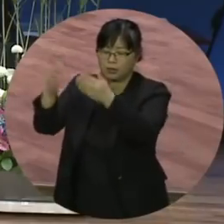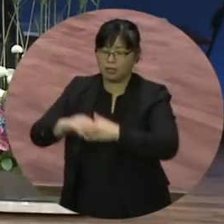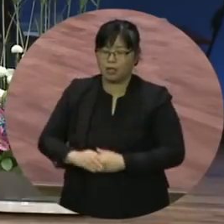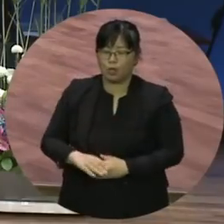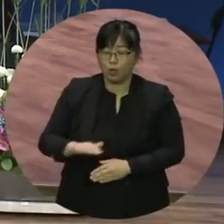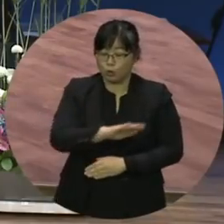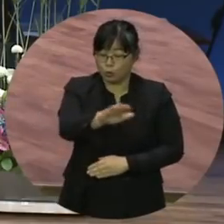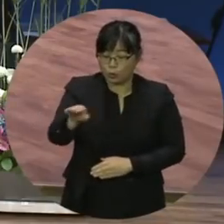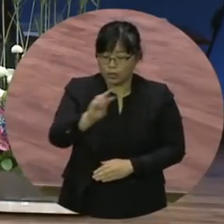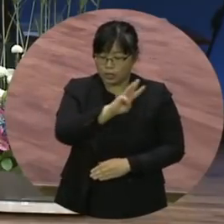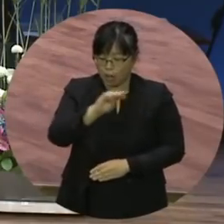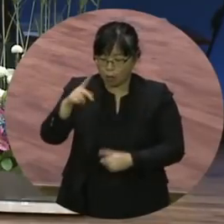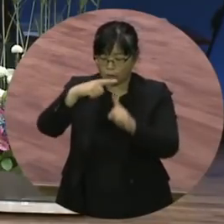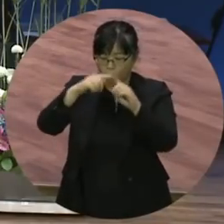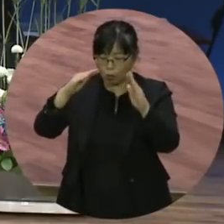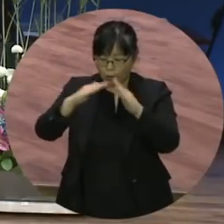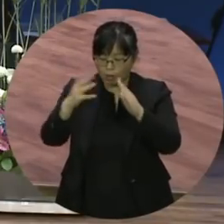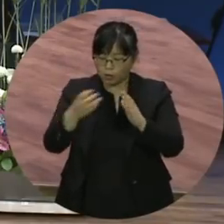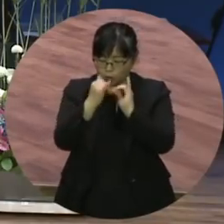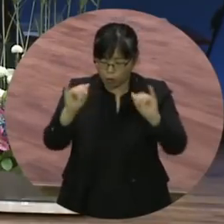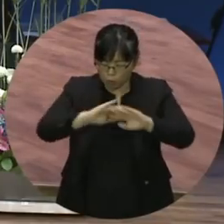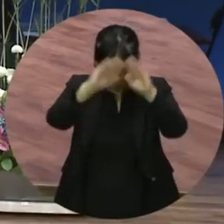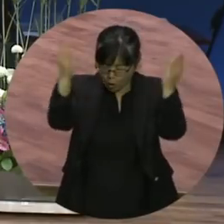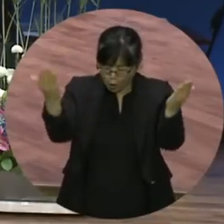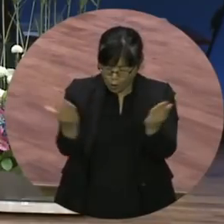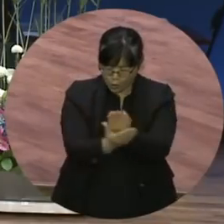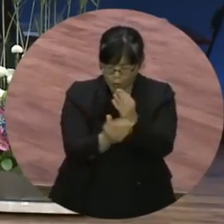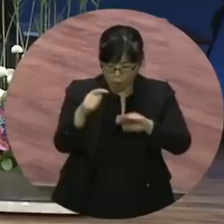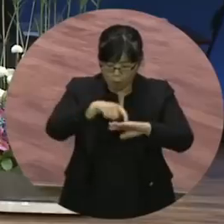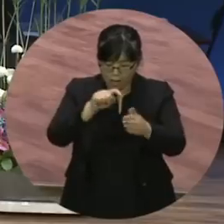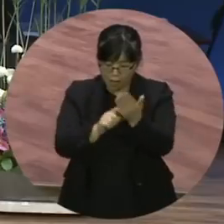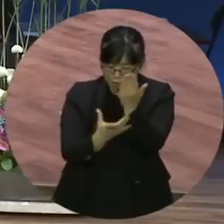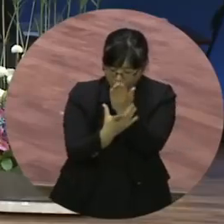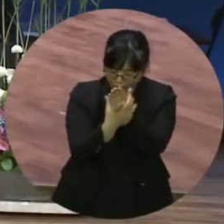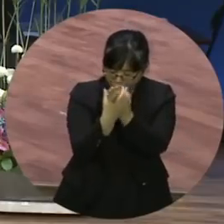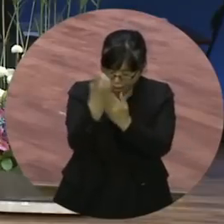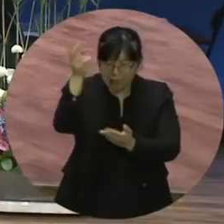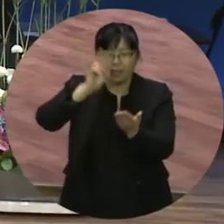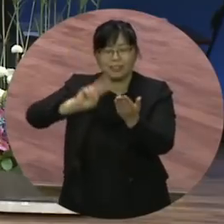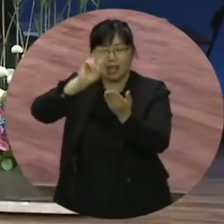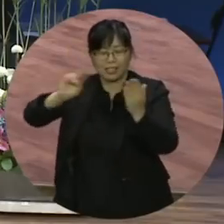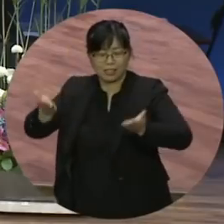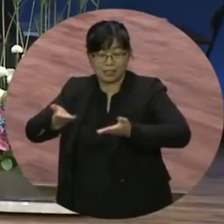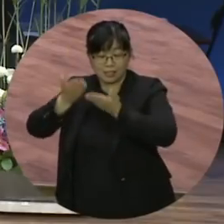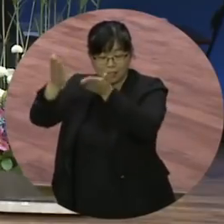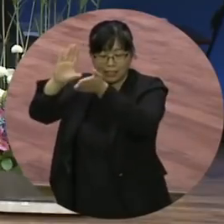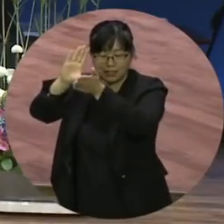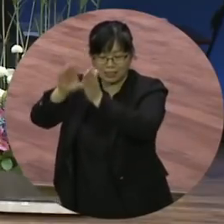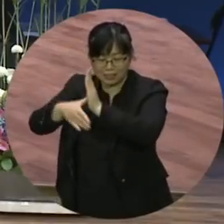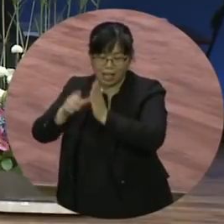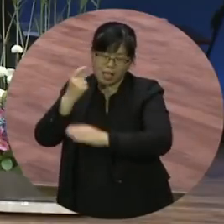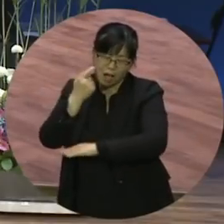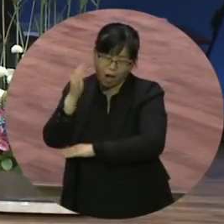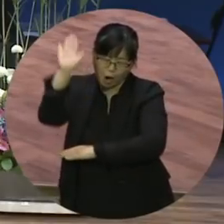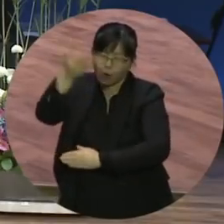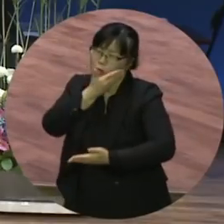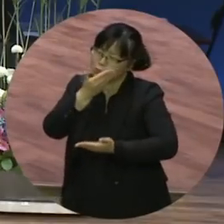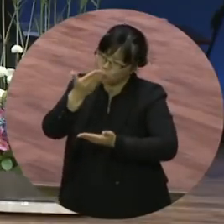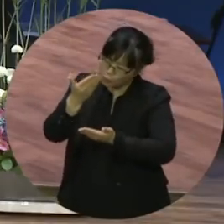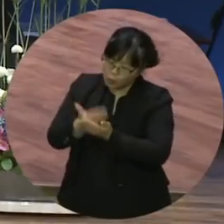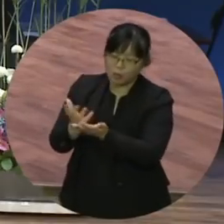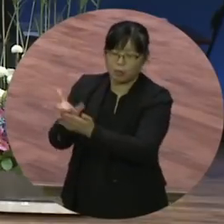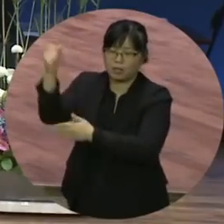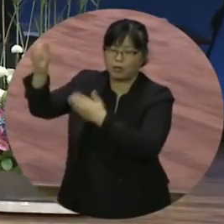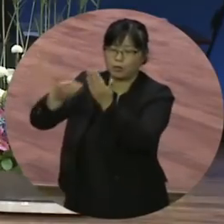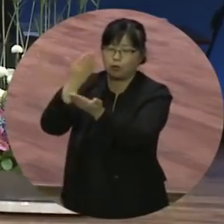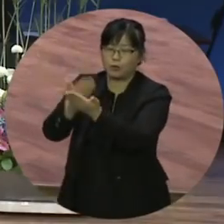마음으로 하나님을 예배하오니 최고의 영광과 존귀와 찬양을 받아 주시옵소서. 하나님, 우리를 하나님의